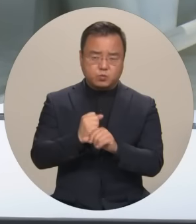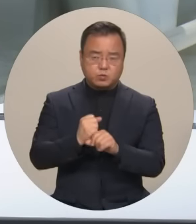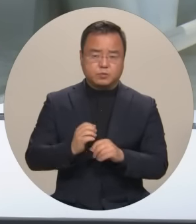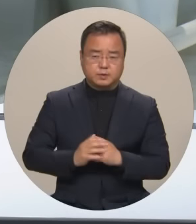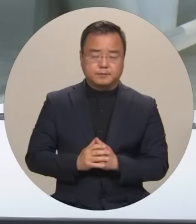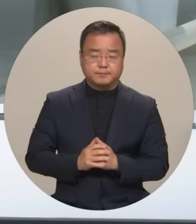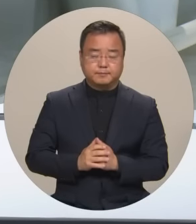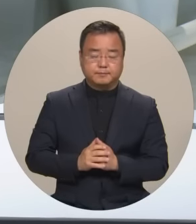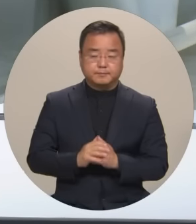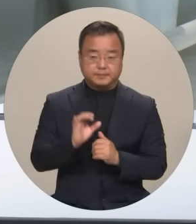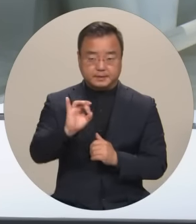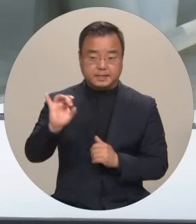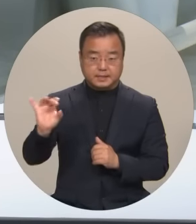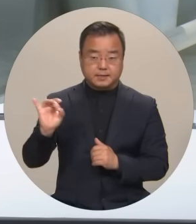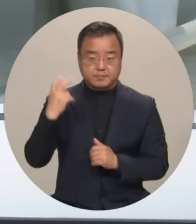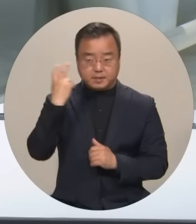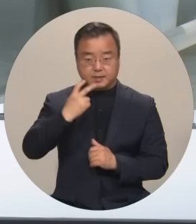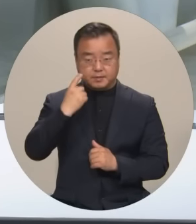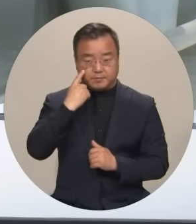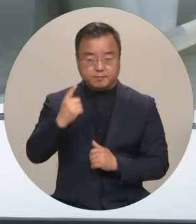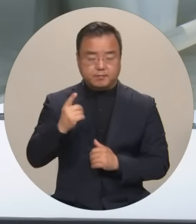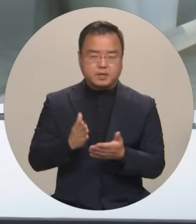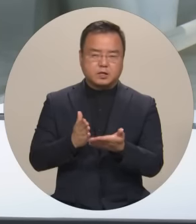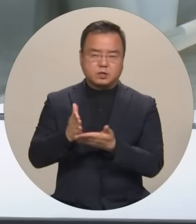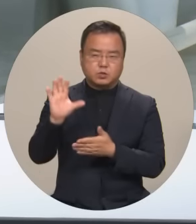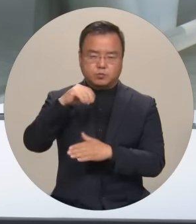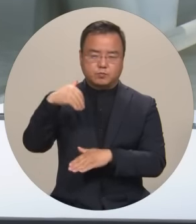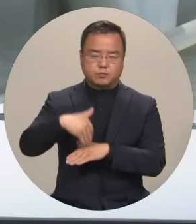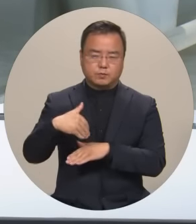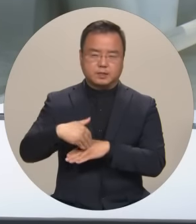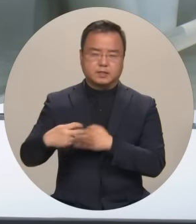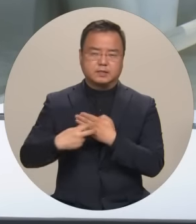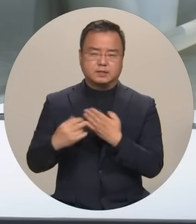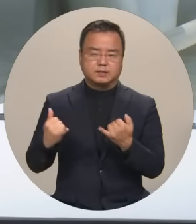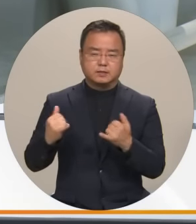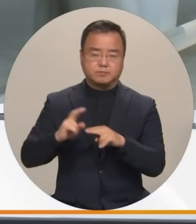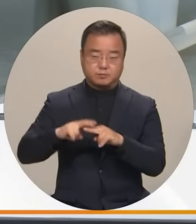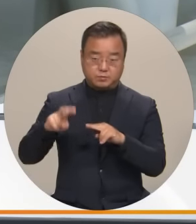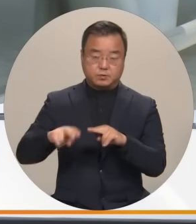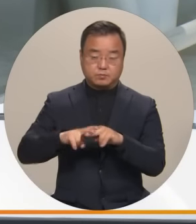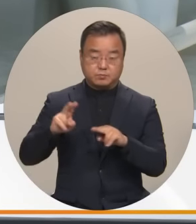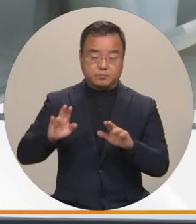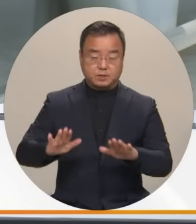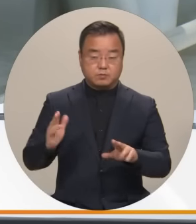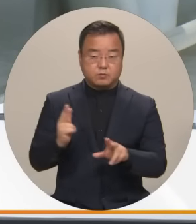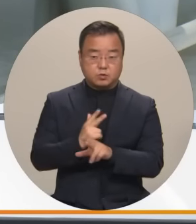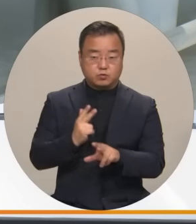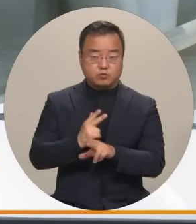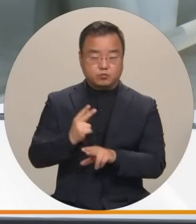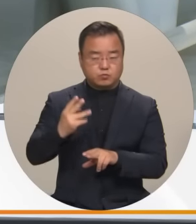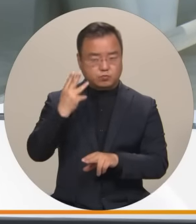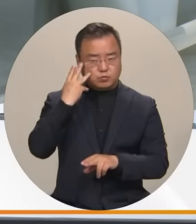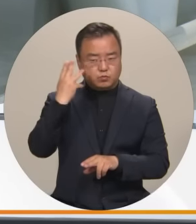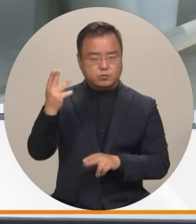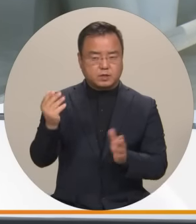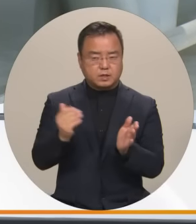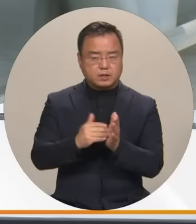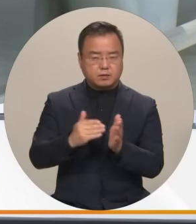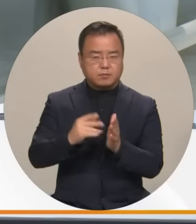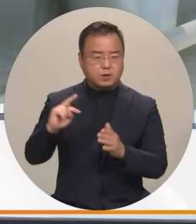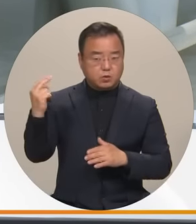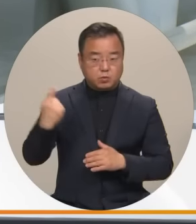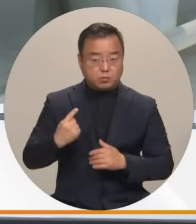짚어보겠습니다 입니다 자이 전공의 집단 사직은 이번 주로 석달을 넘기게 됩니다 하지만 여전히 돌아올 기미가 보이지